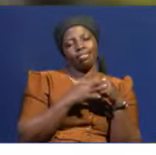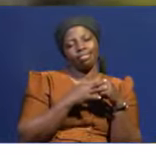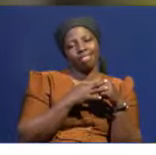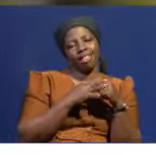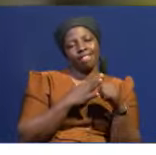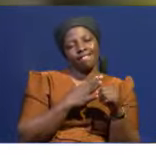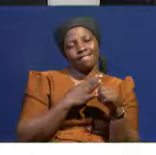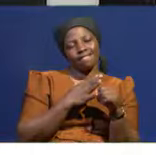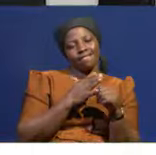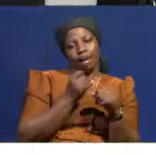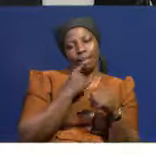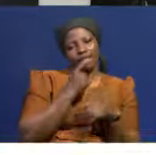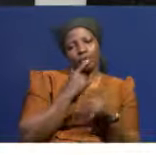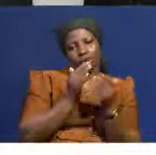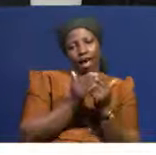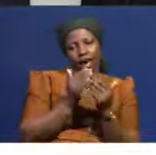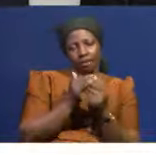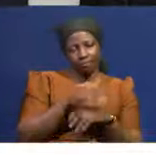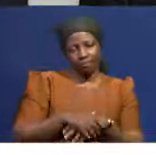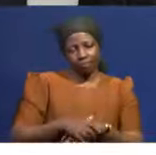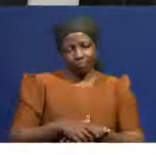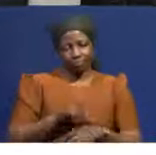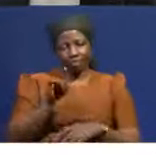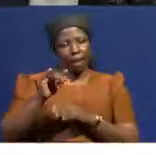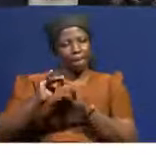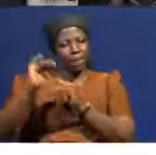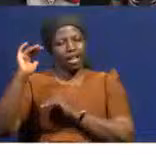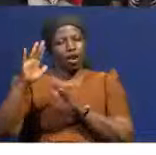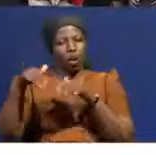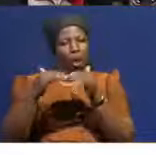NHIF or is less than NHIF? Nancy Okware,